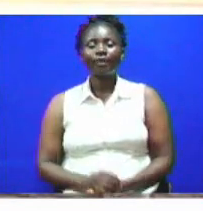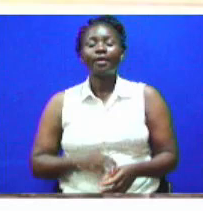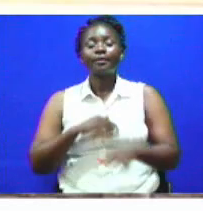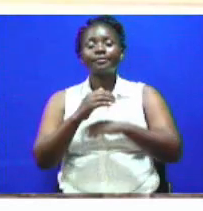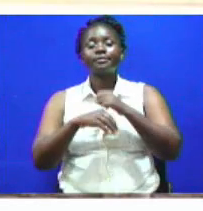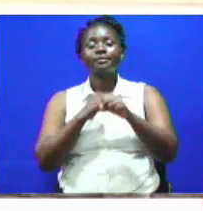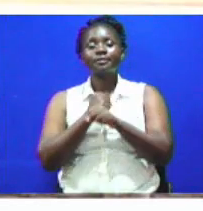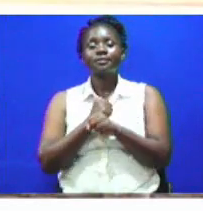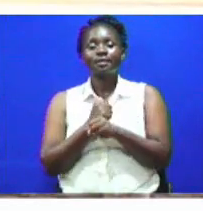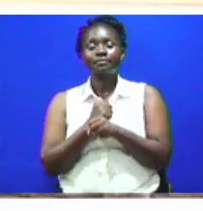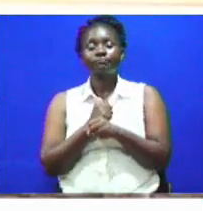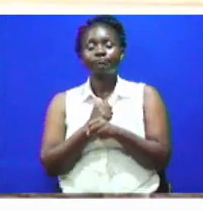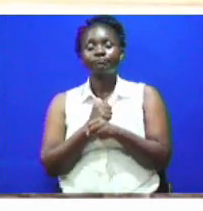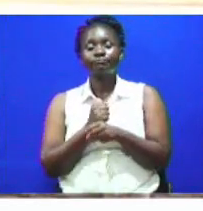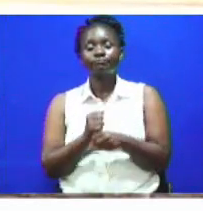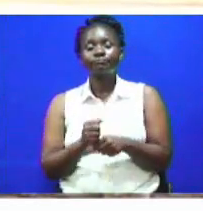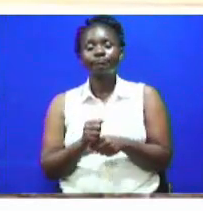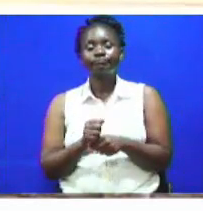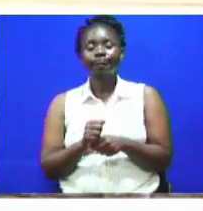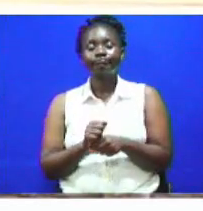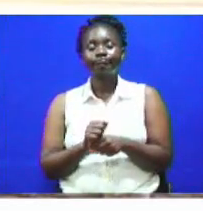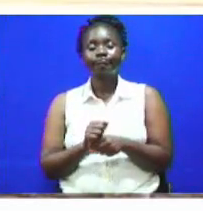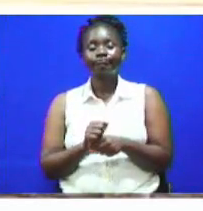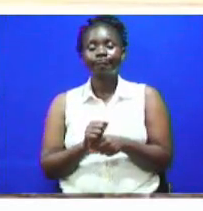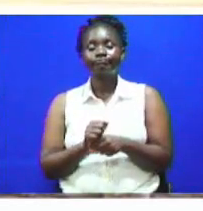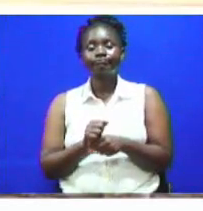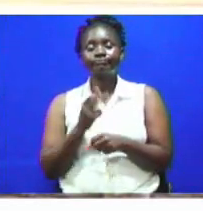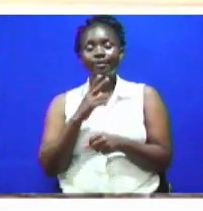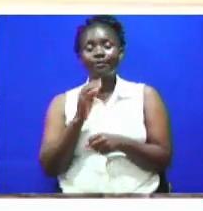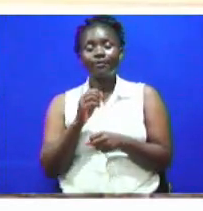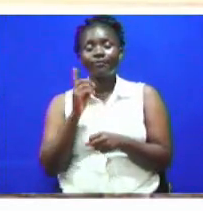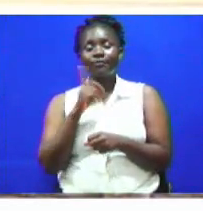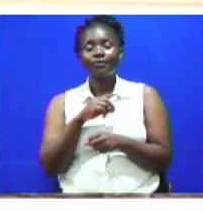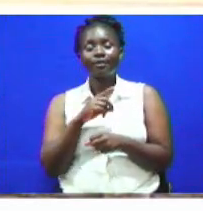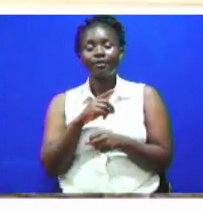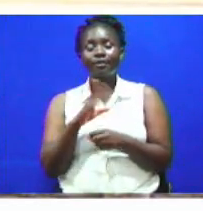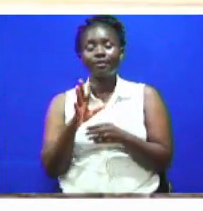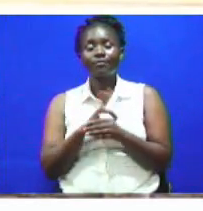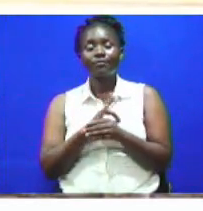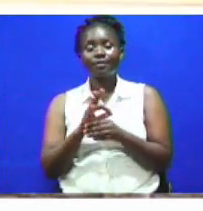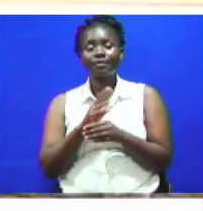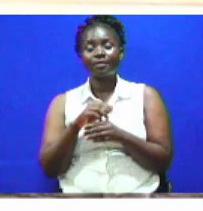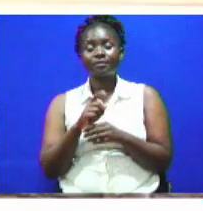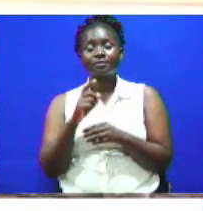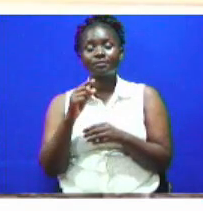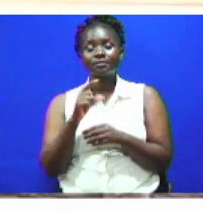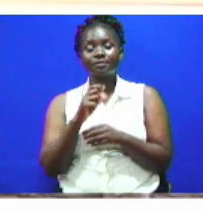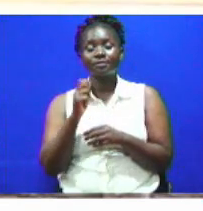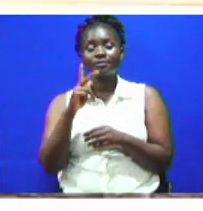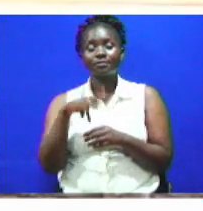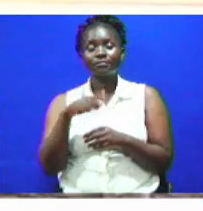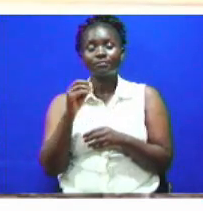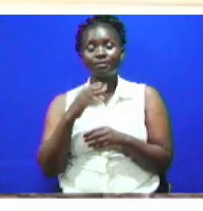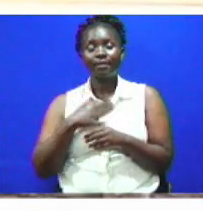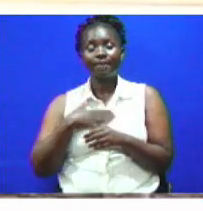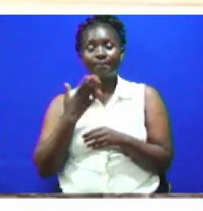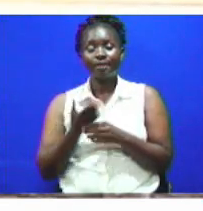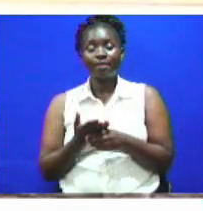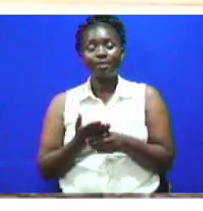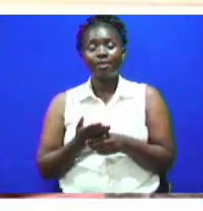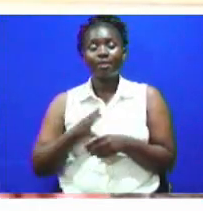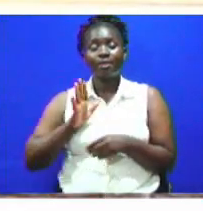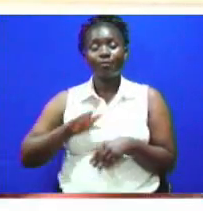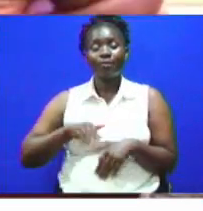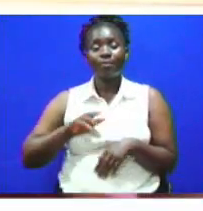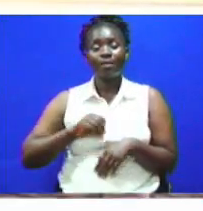konyara ko sima that gap uko mama pekende keso yangu kama mama county na